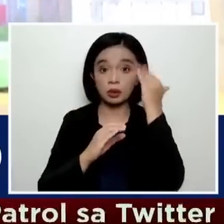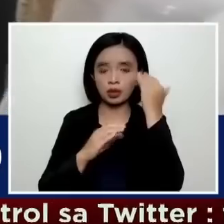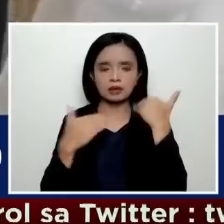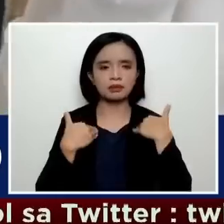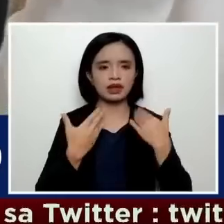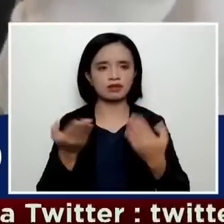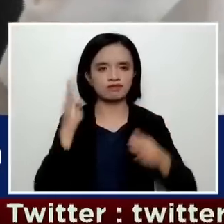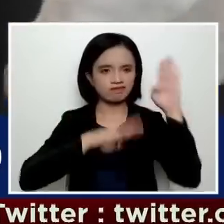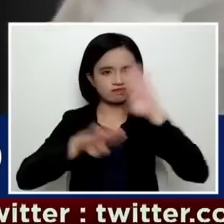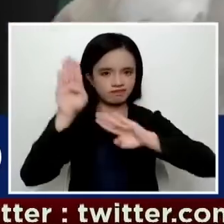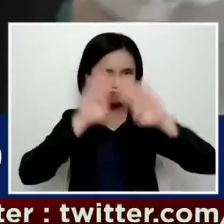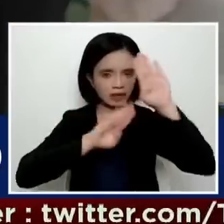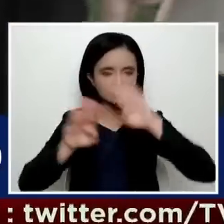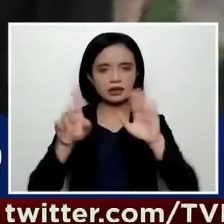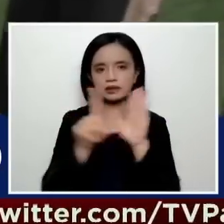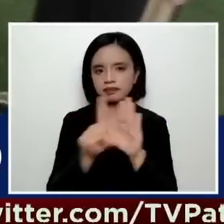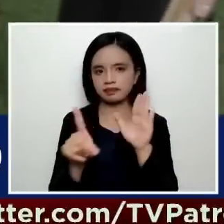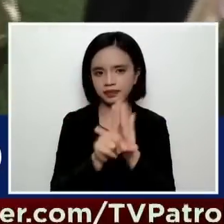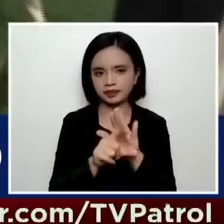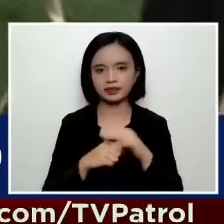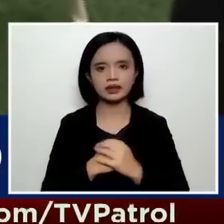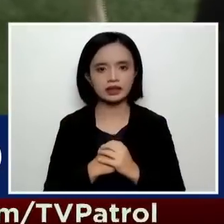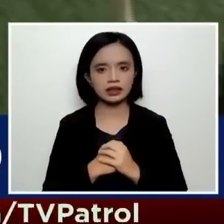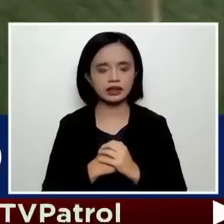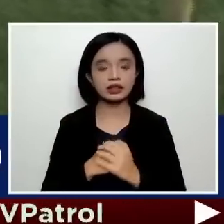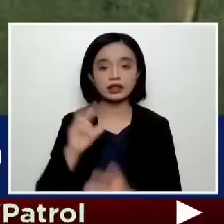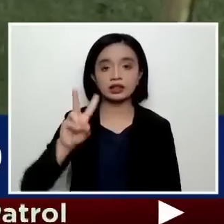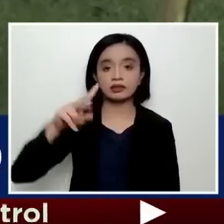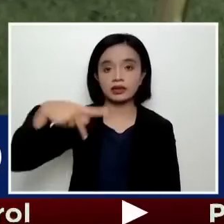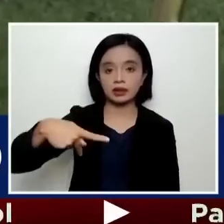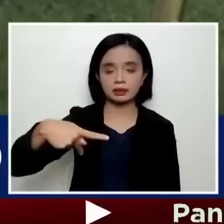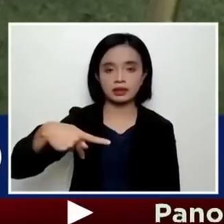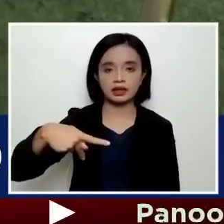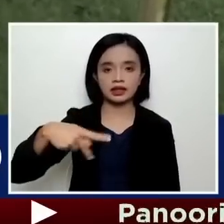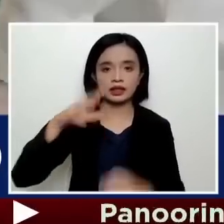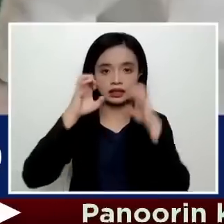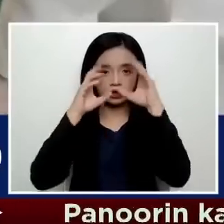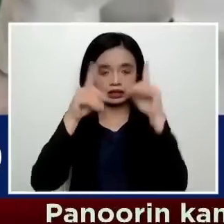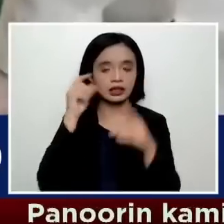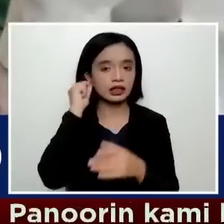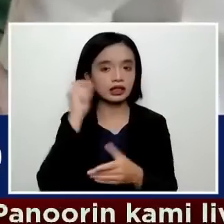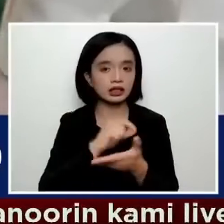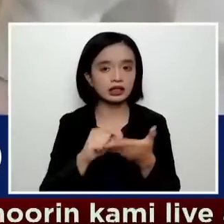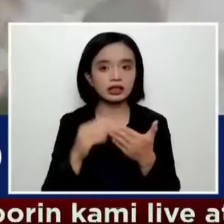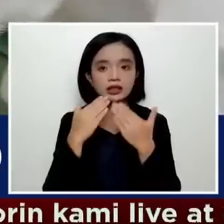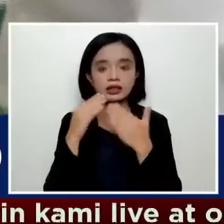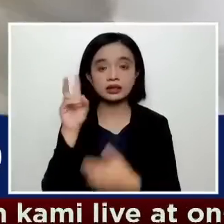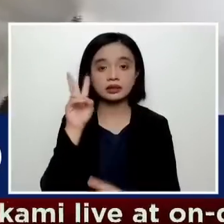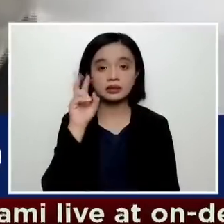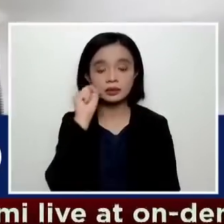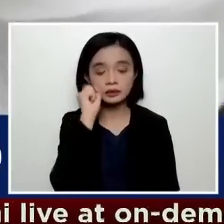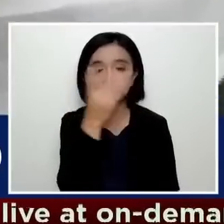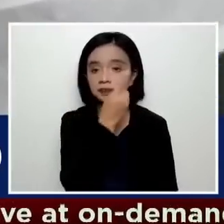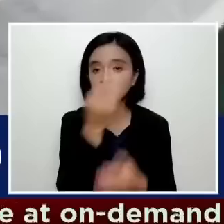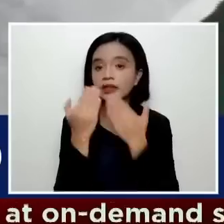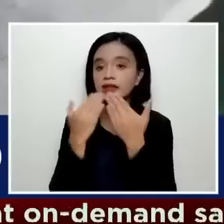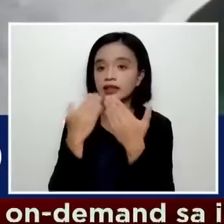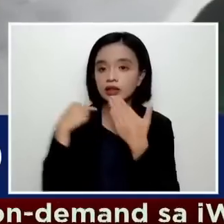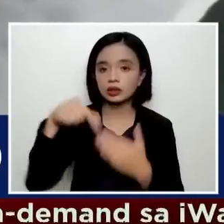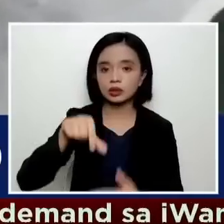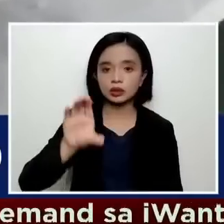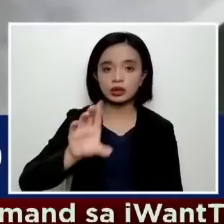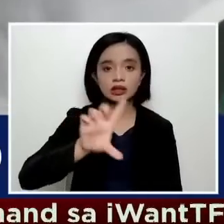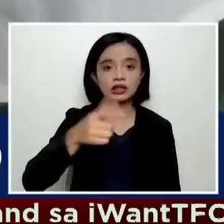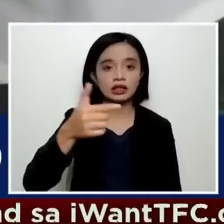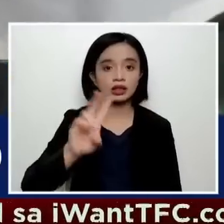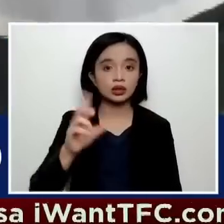legal. Nagpasalamat naman si Vice President at Education Secretary Sara Duterte sa QCLGU sa